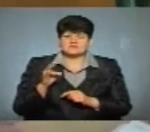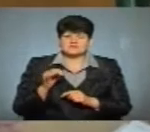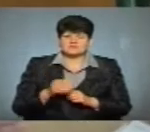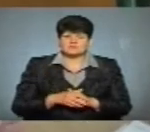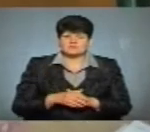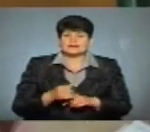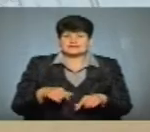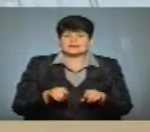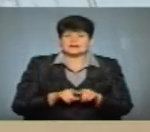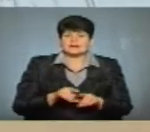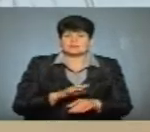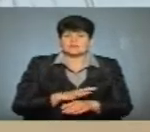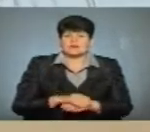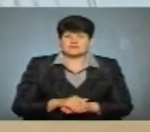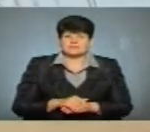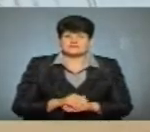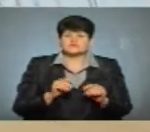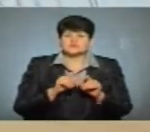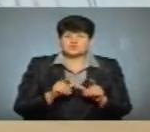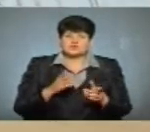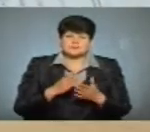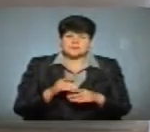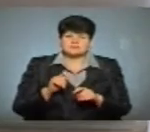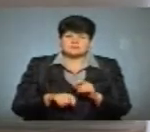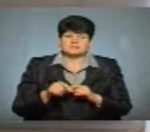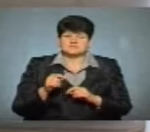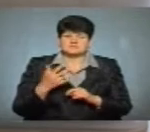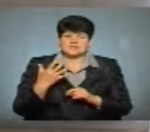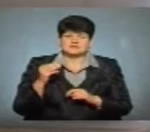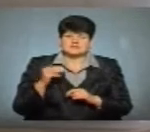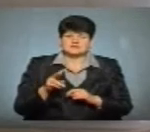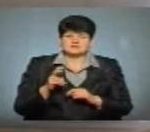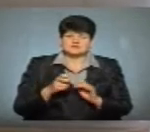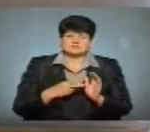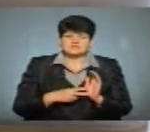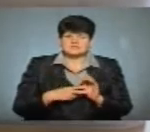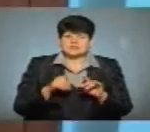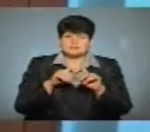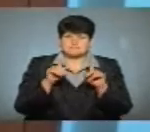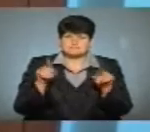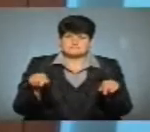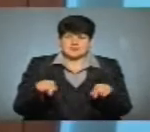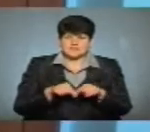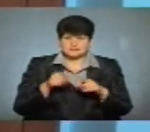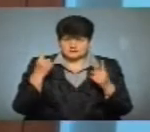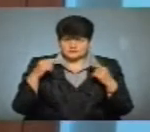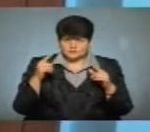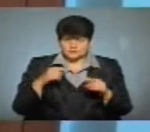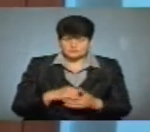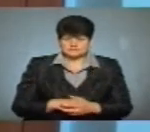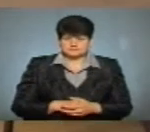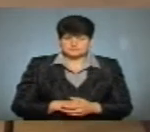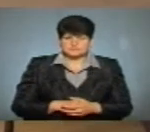і таке буває. У цій школі мають перевірити 5750 бланків з творами, розповіла відповідальна за цей пункт Зоряна